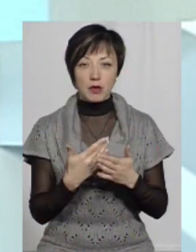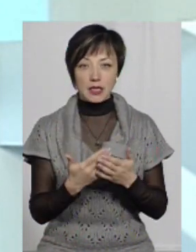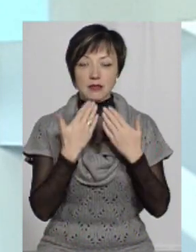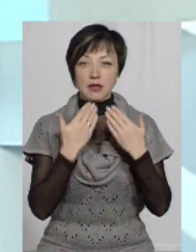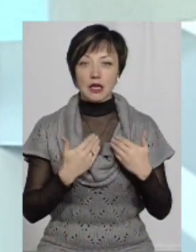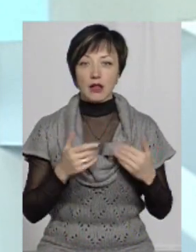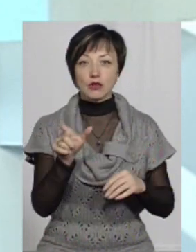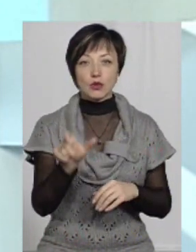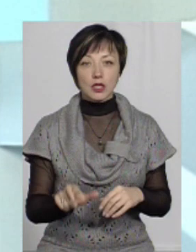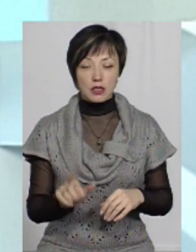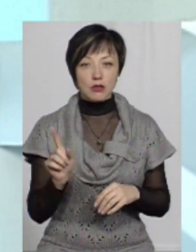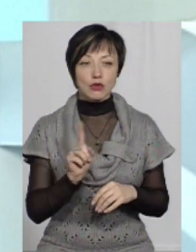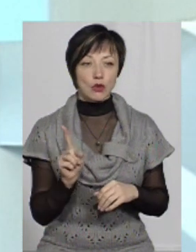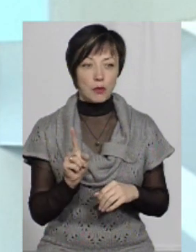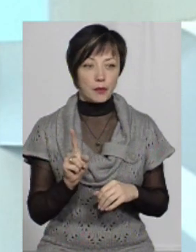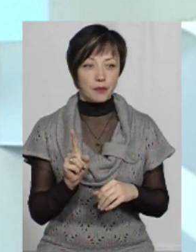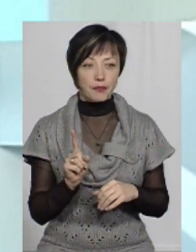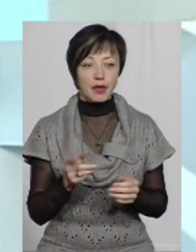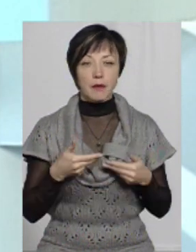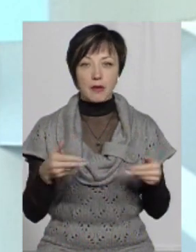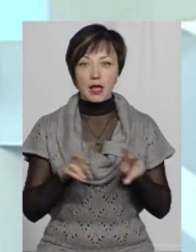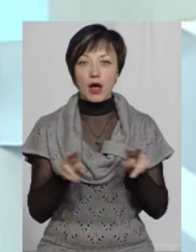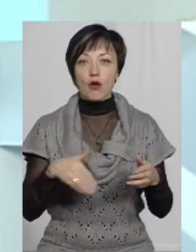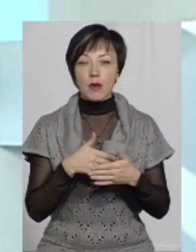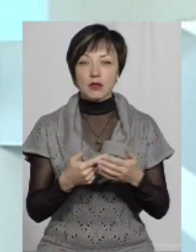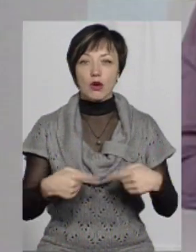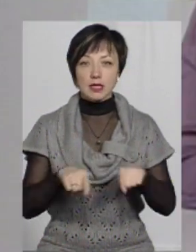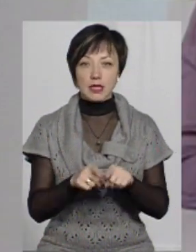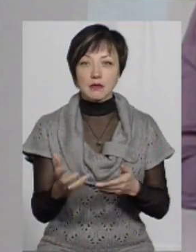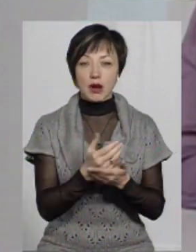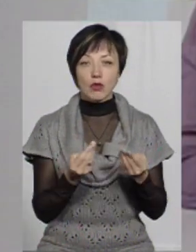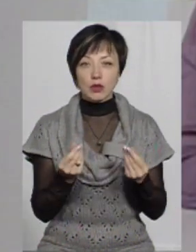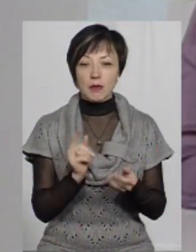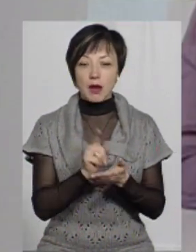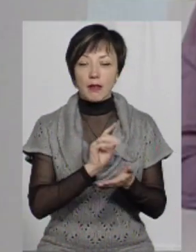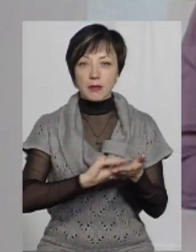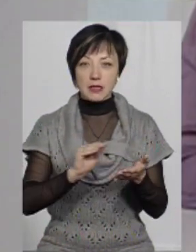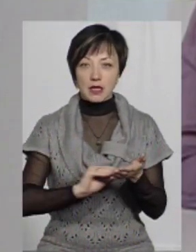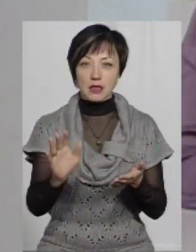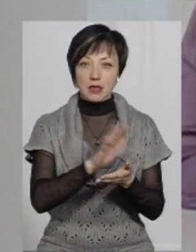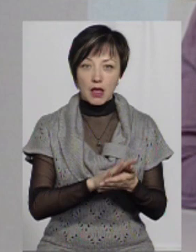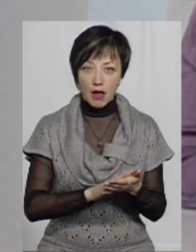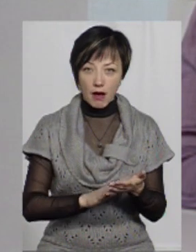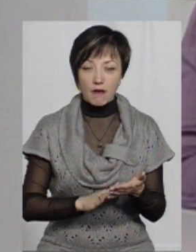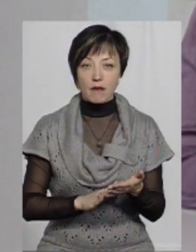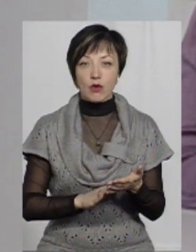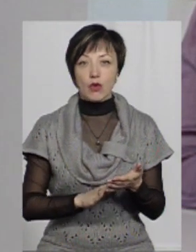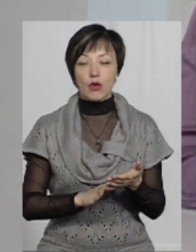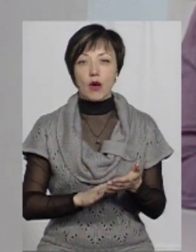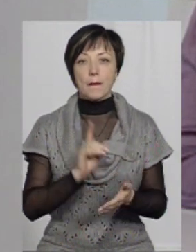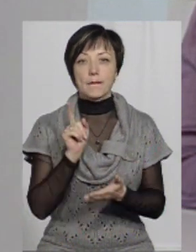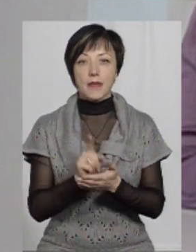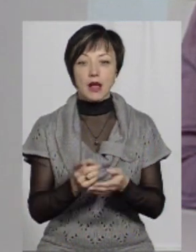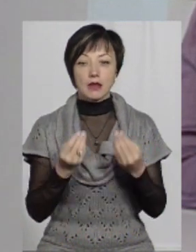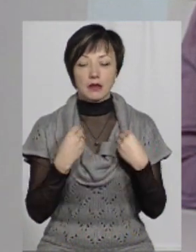нас зверталася людина для того, щоб ми як громадська організація збирали кошти, вона мала написати заяву на нас,